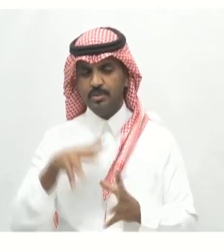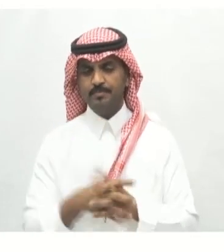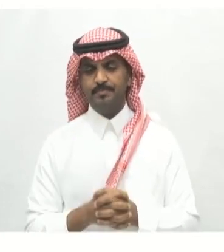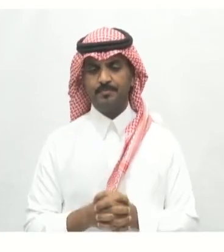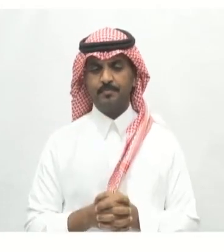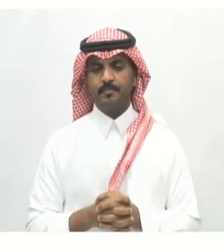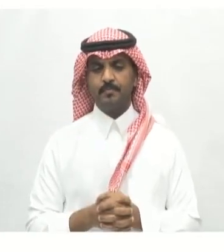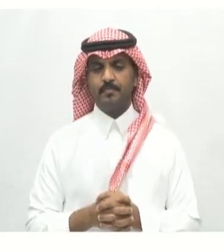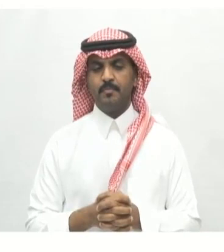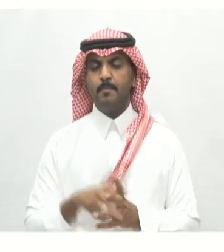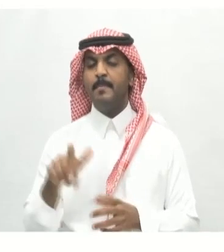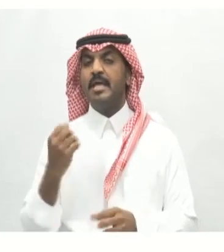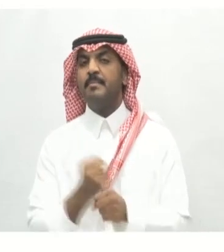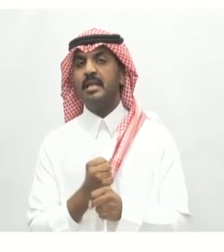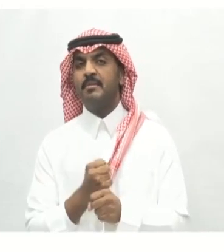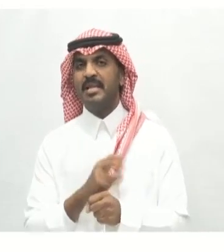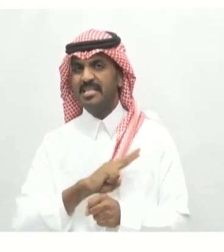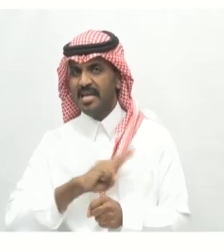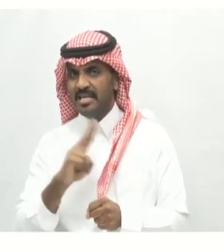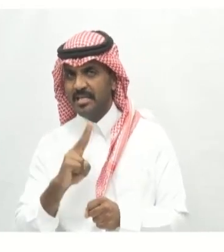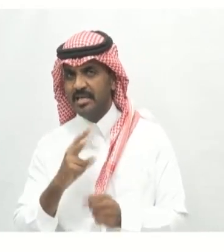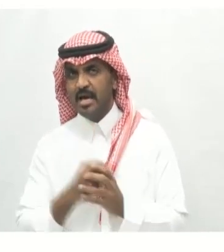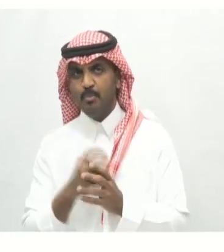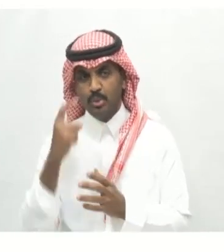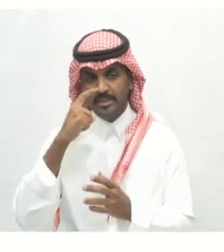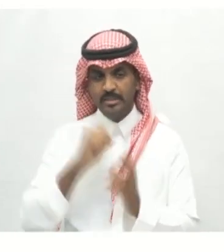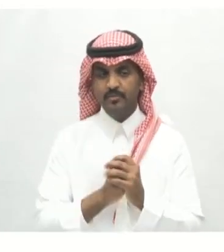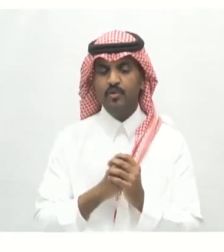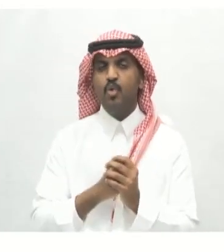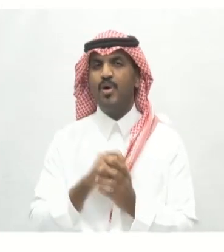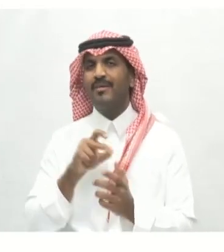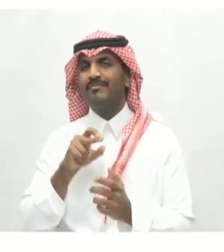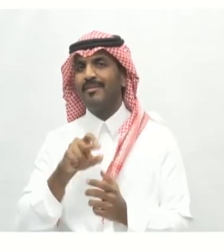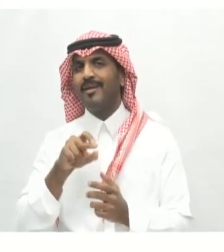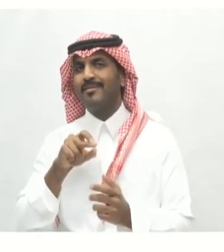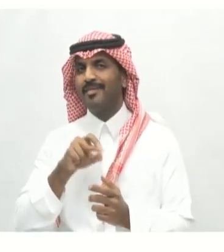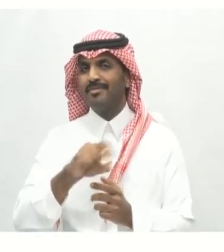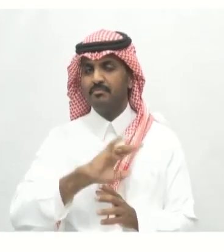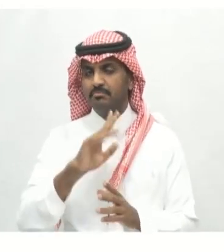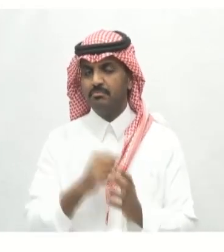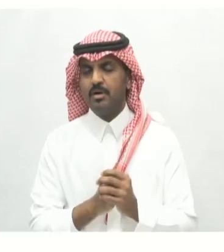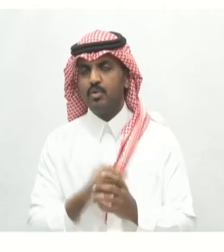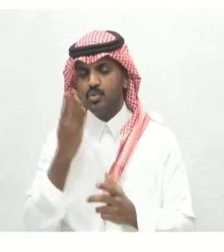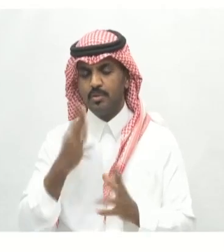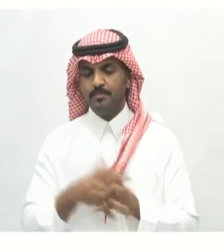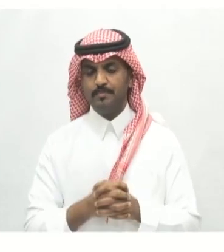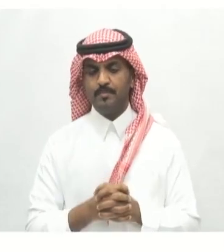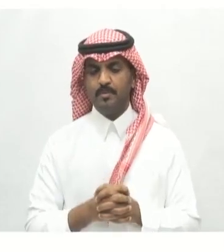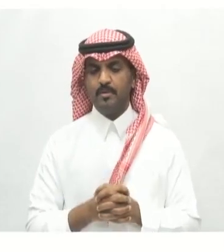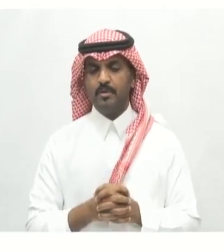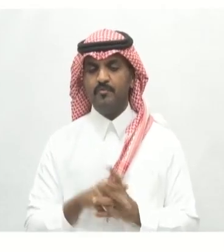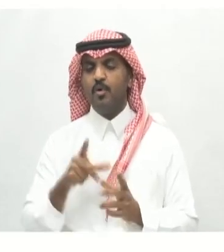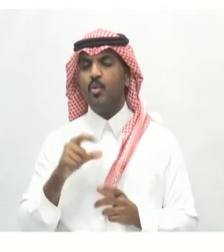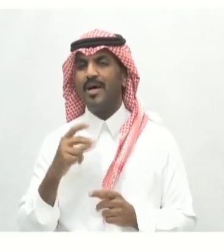وسلم قال من عمل عملا ليس عليه امرنا فهو رد فقول النبي صلى الله عليه وسلم فهو